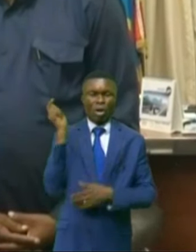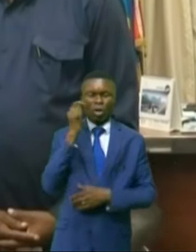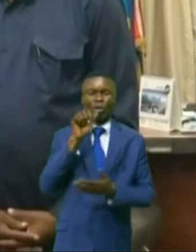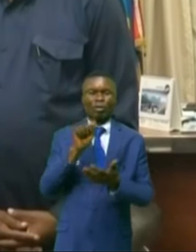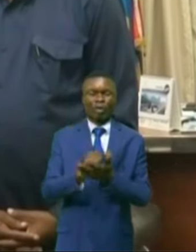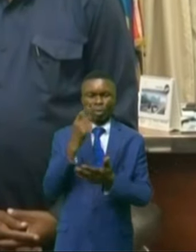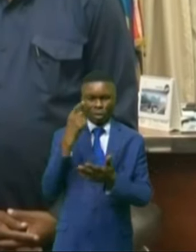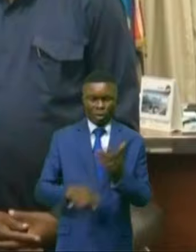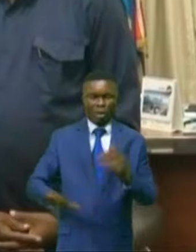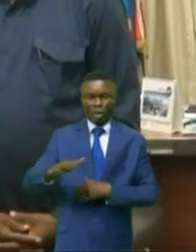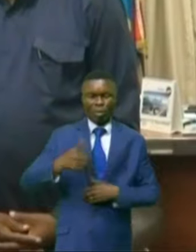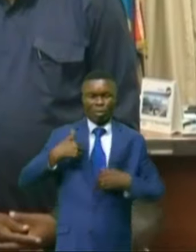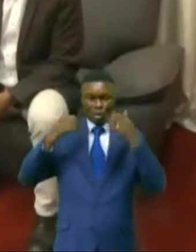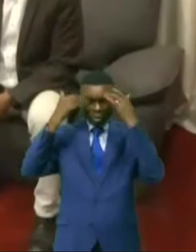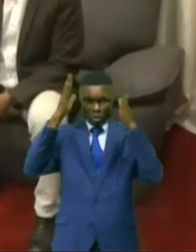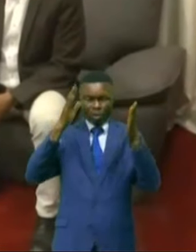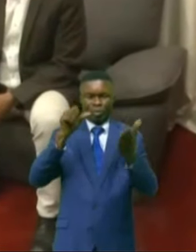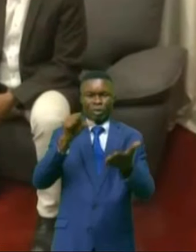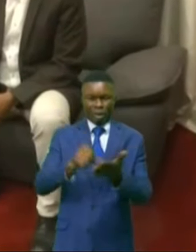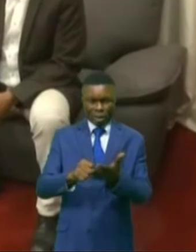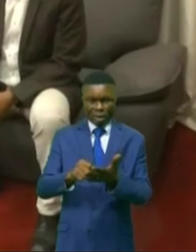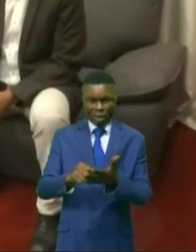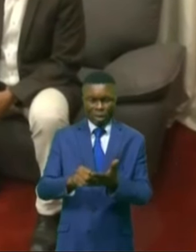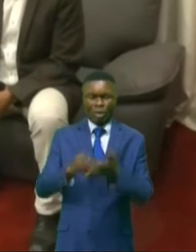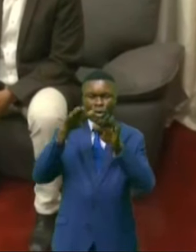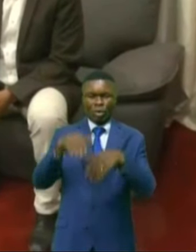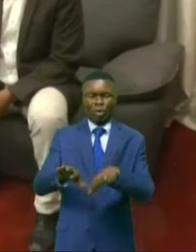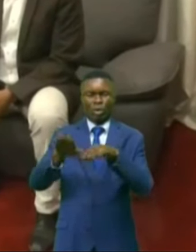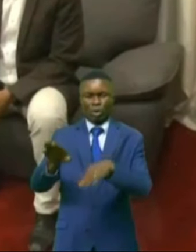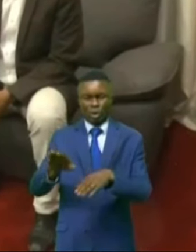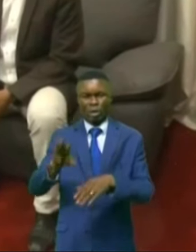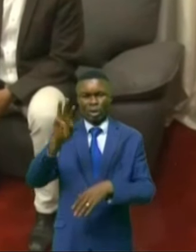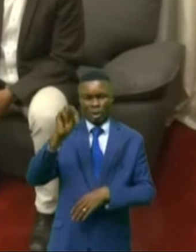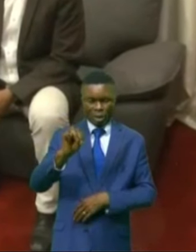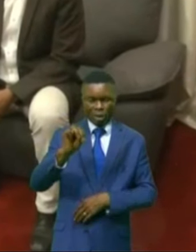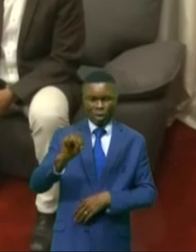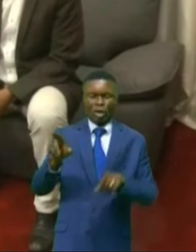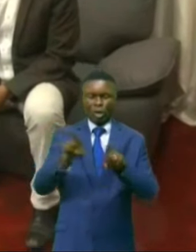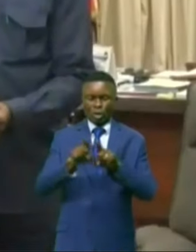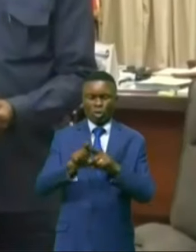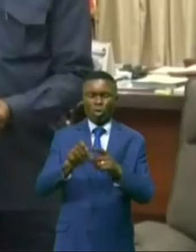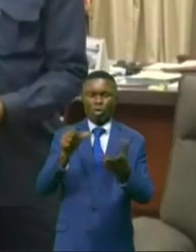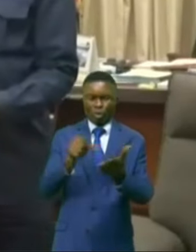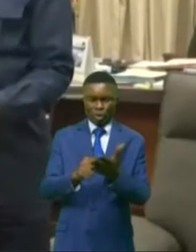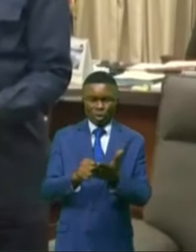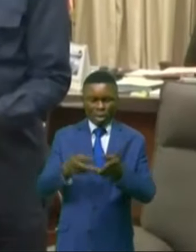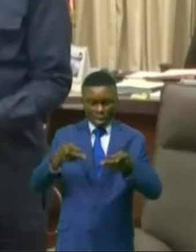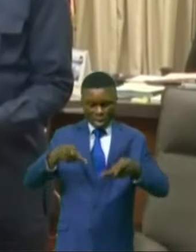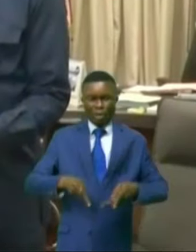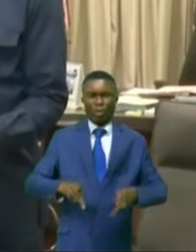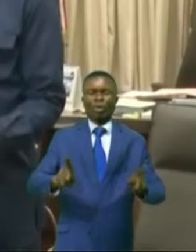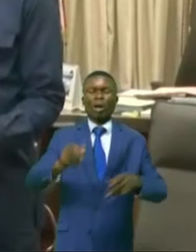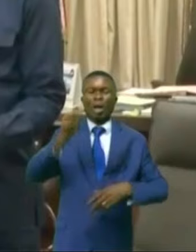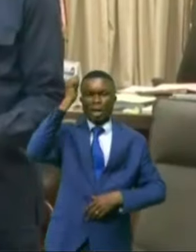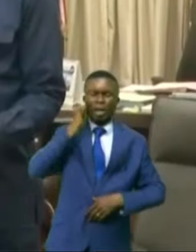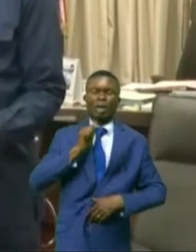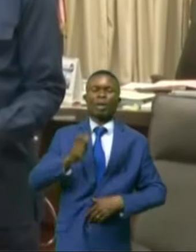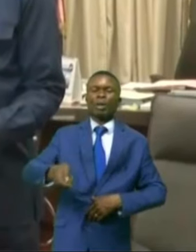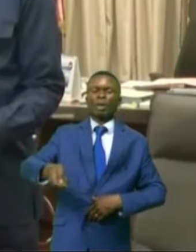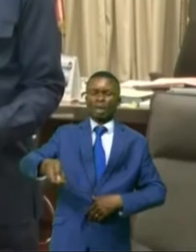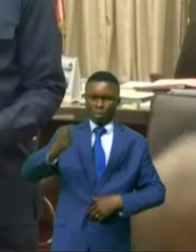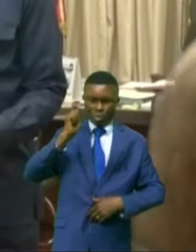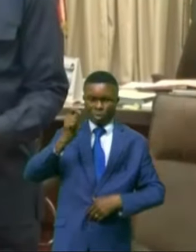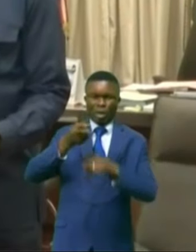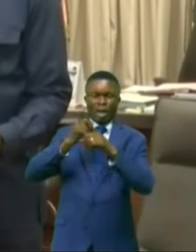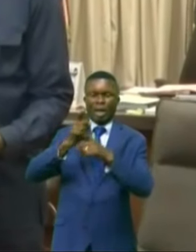avait notamment la lettre. La lettre de mer, c'est comme une carte rouge pour les véhicules qui permet à un bateau de pêche de quitter